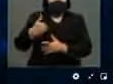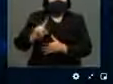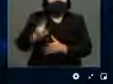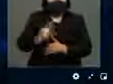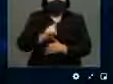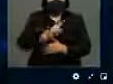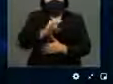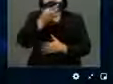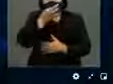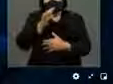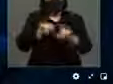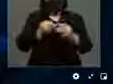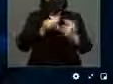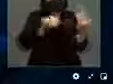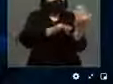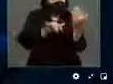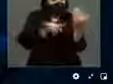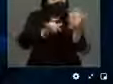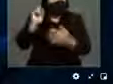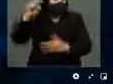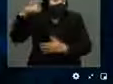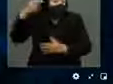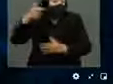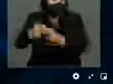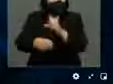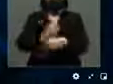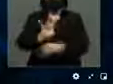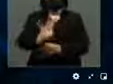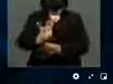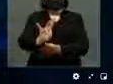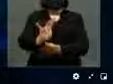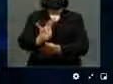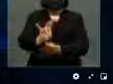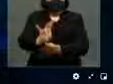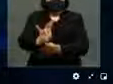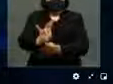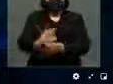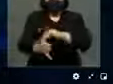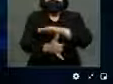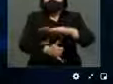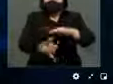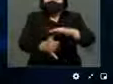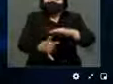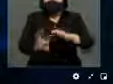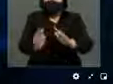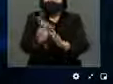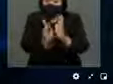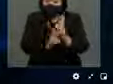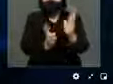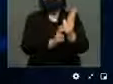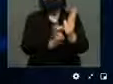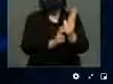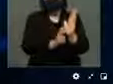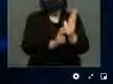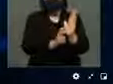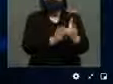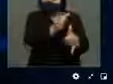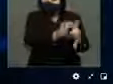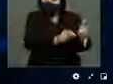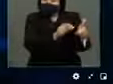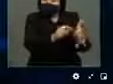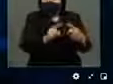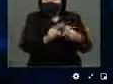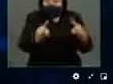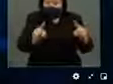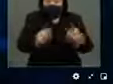คอมพิวเตอร์อันนี้ขอบคุณครับเป็นผู้หญิง17ปีก็เข้ามาในทางปกติต้องยืนยันเลยนะครับว่าณต